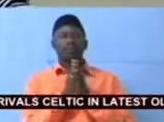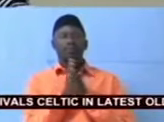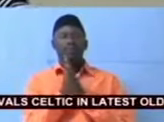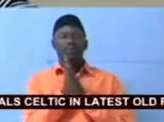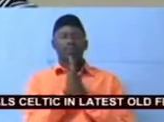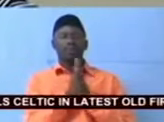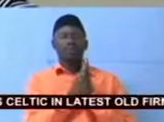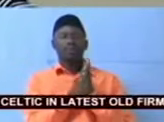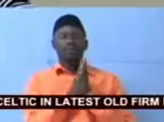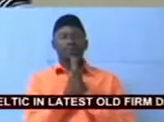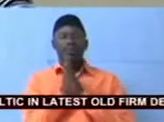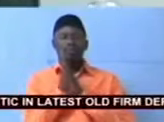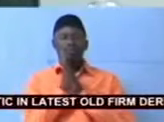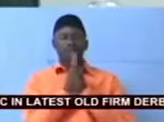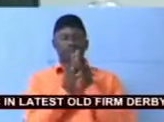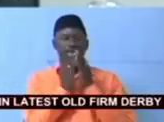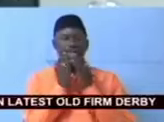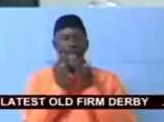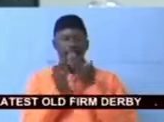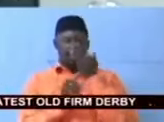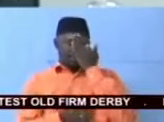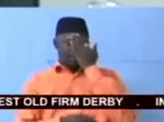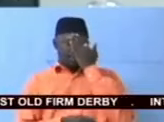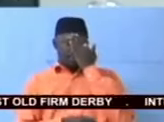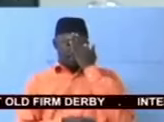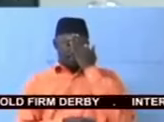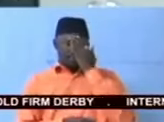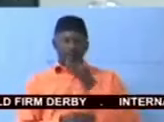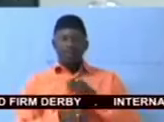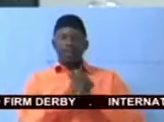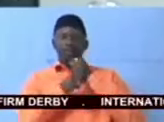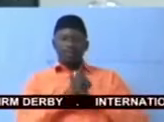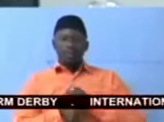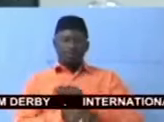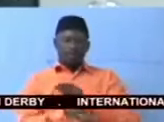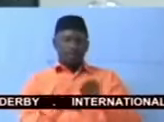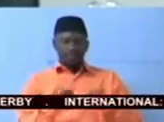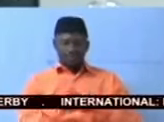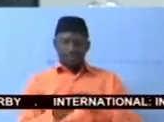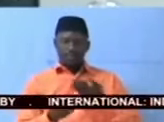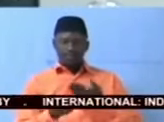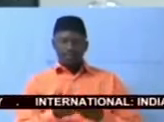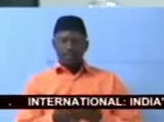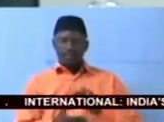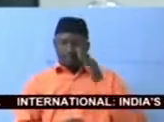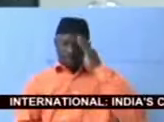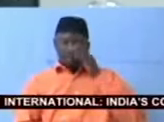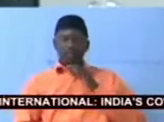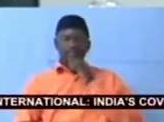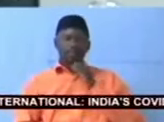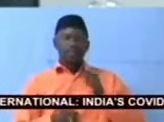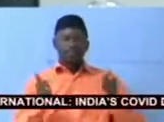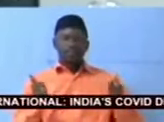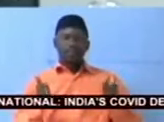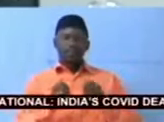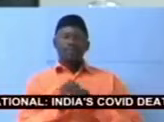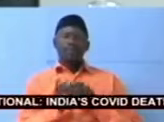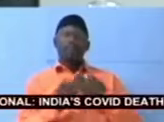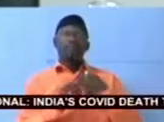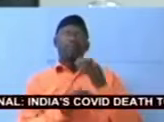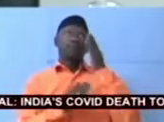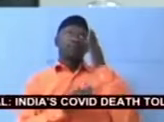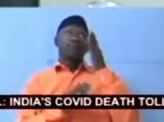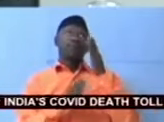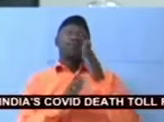آمين. آمين. شكرا إمام جالا. Bishop, you have the floor, please. Thank you, Chairman. Gracious and